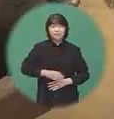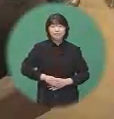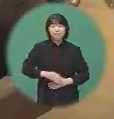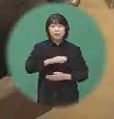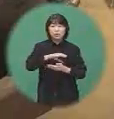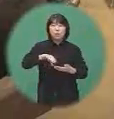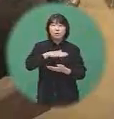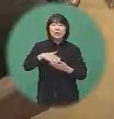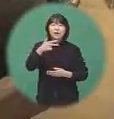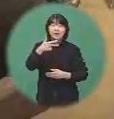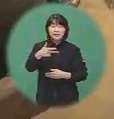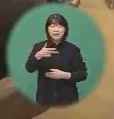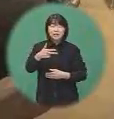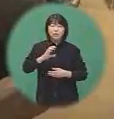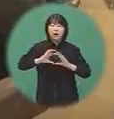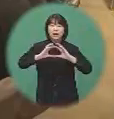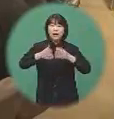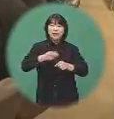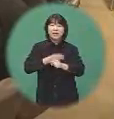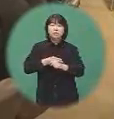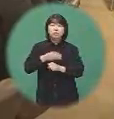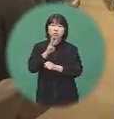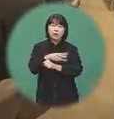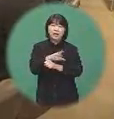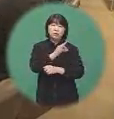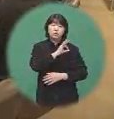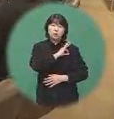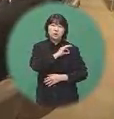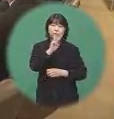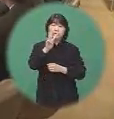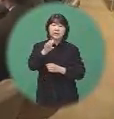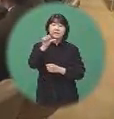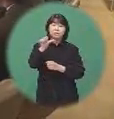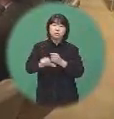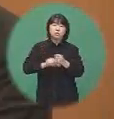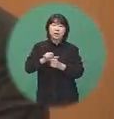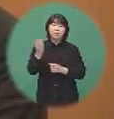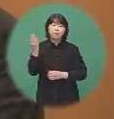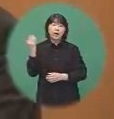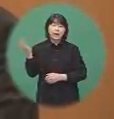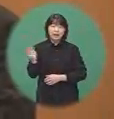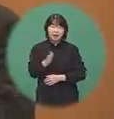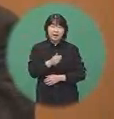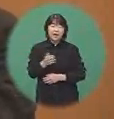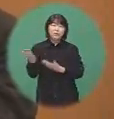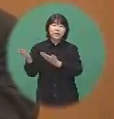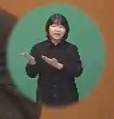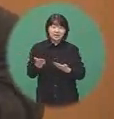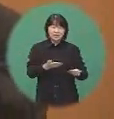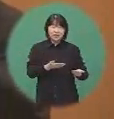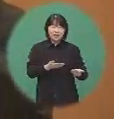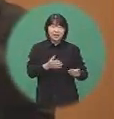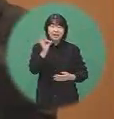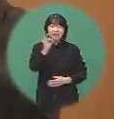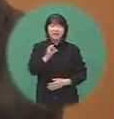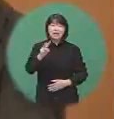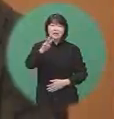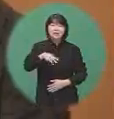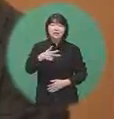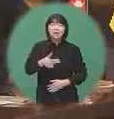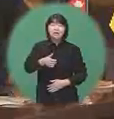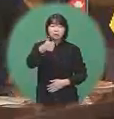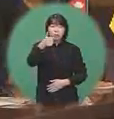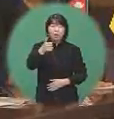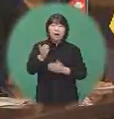郡山市では海外技術研修員を35年前から受け入れていて、品川市長は学